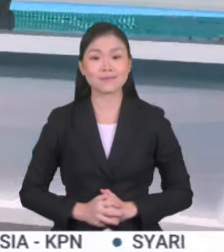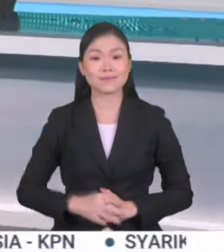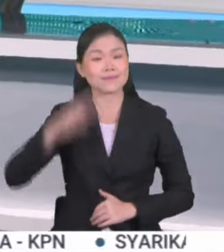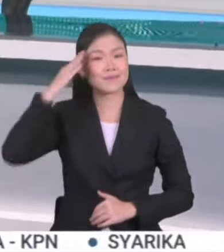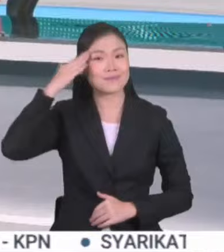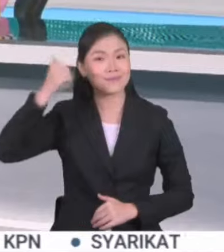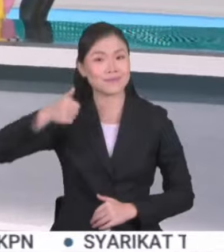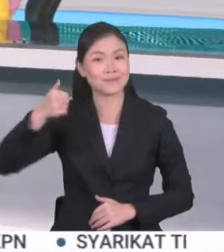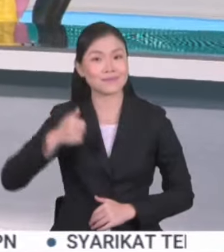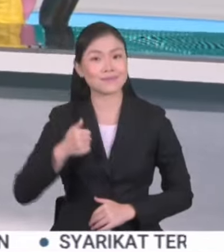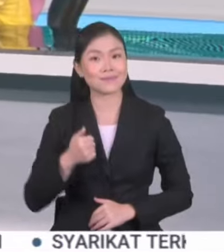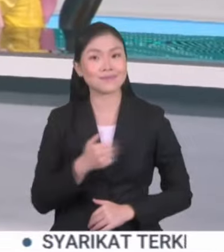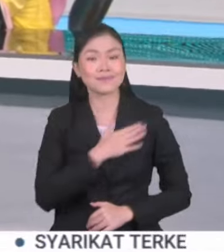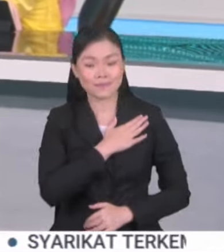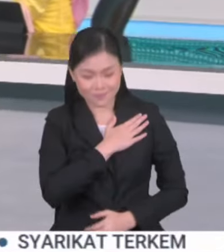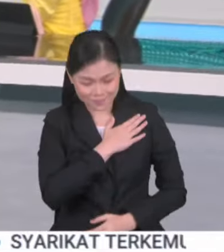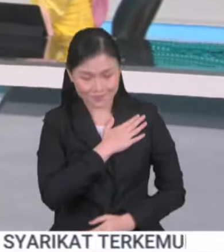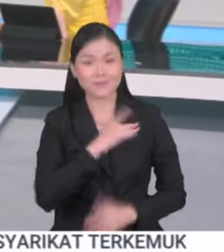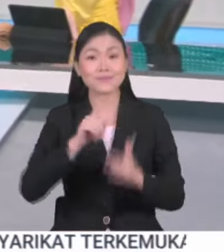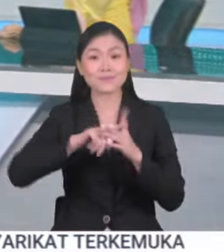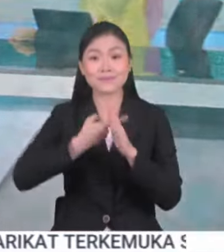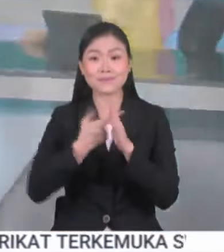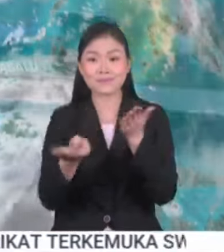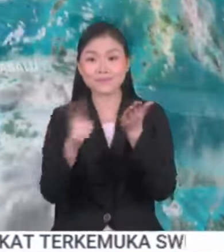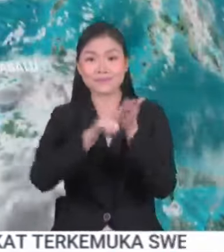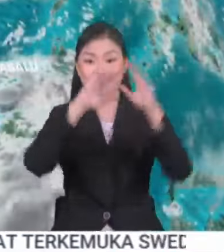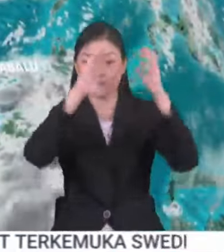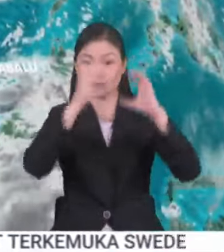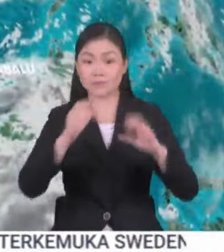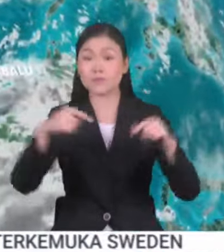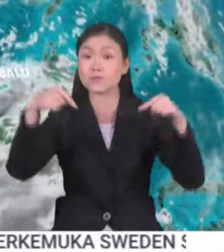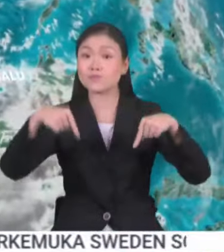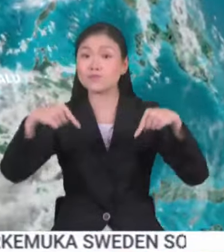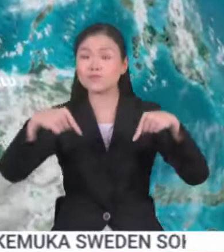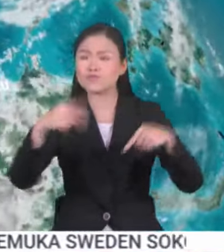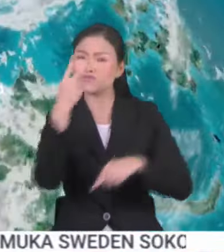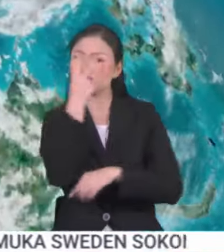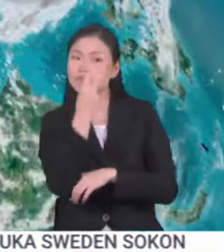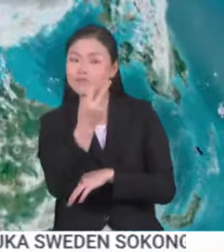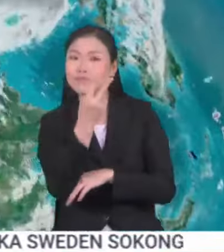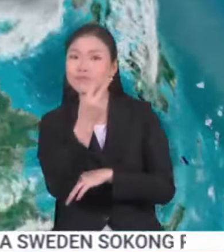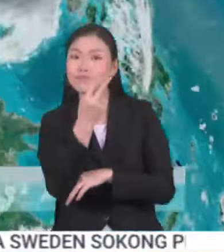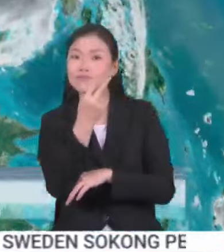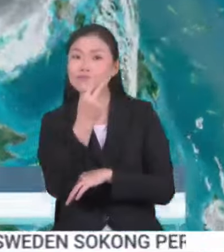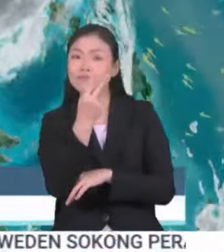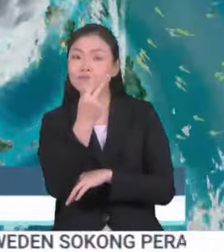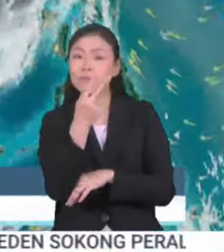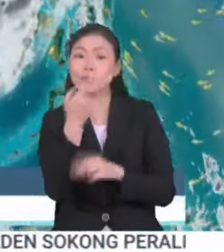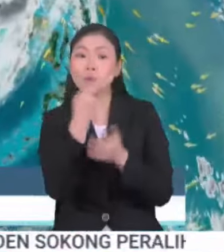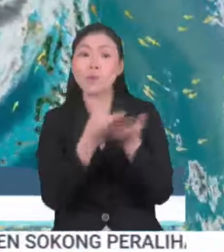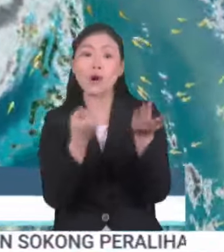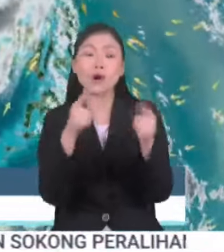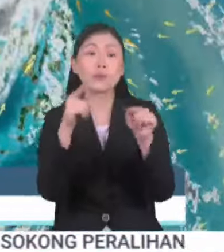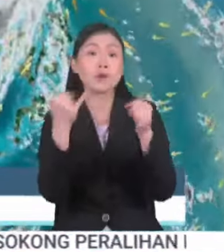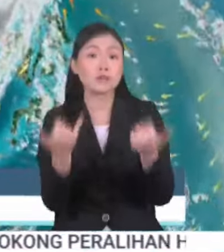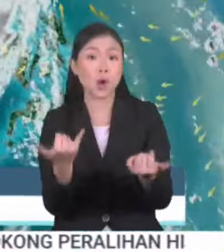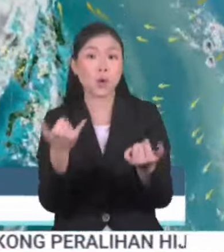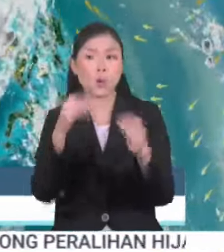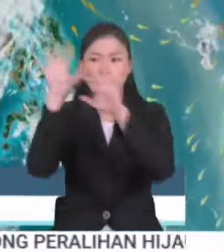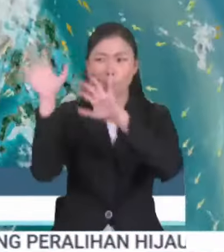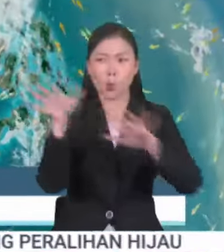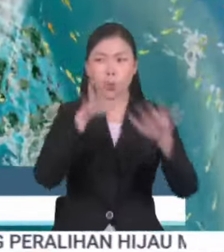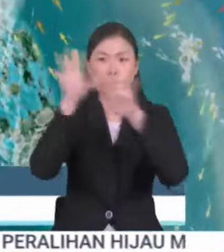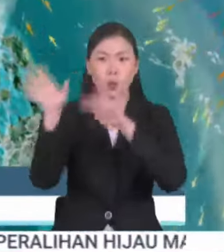Assalamualaikum dan selamat sejahtera. Kita mulakan laporan cuaca hari ini dengan melihat kepada status masa Taufan Kong